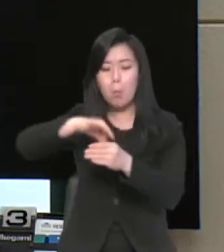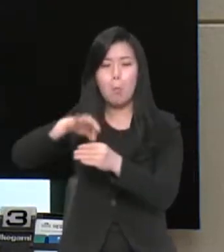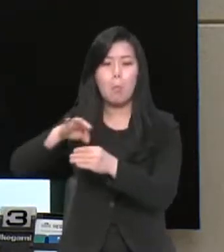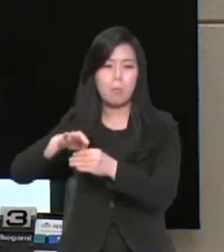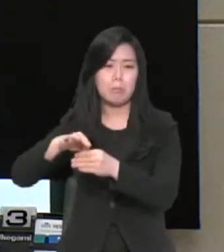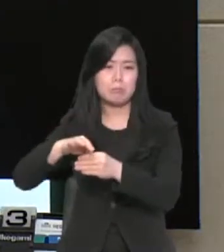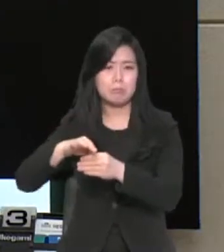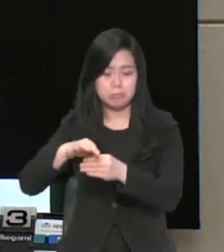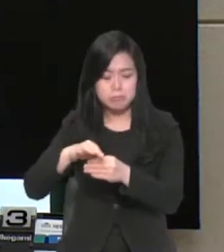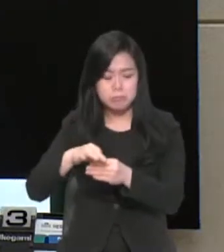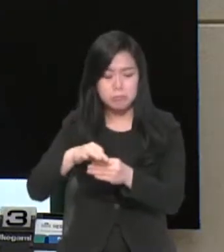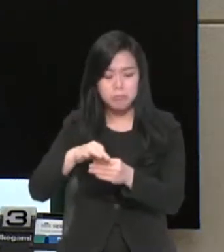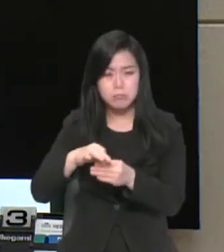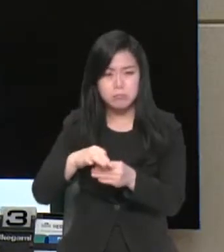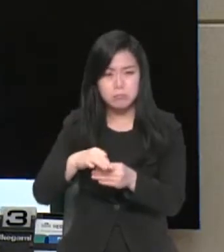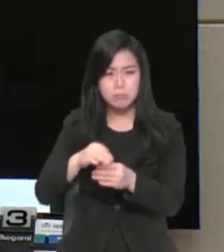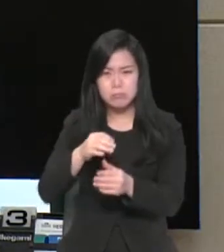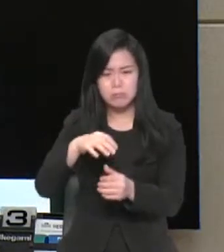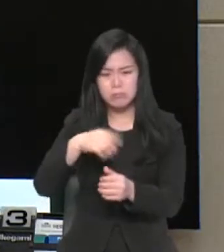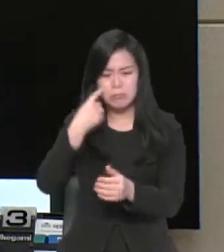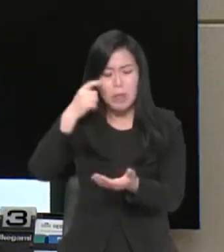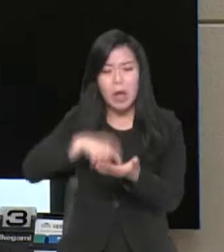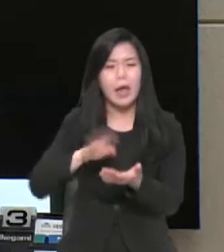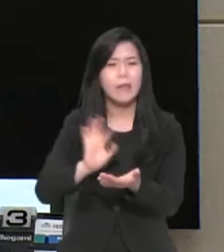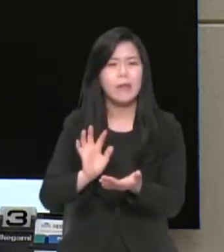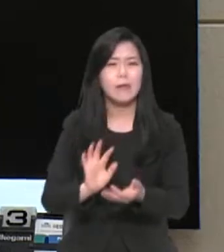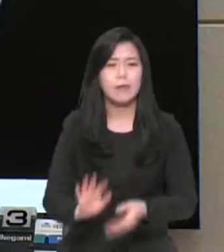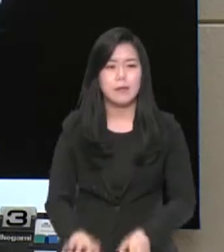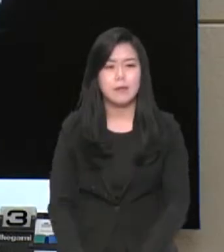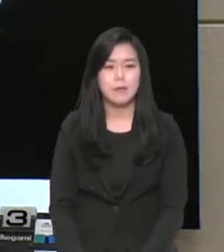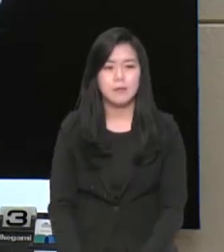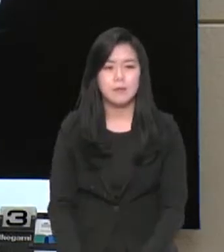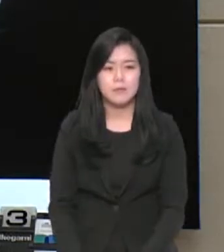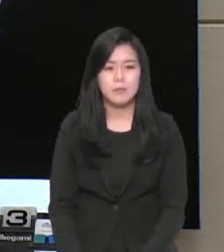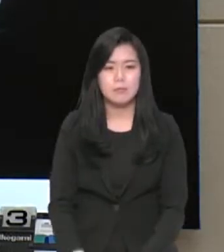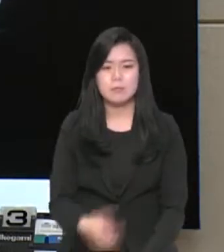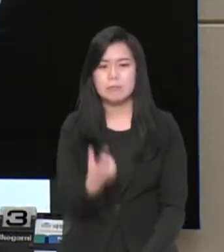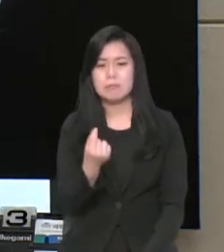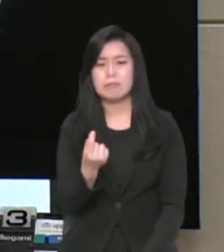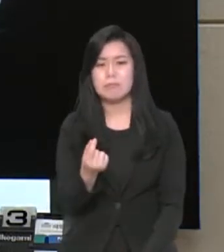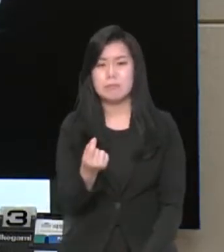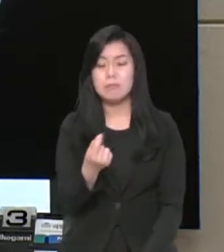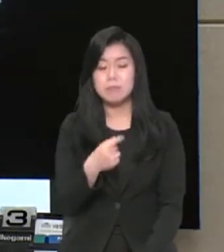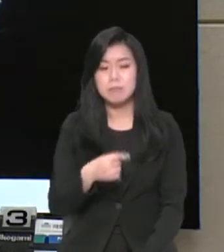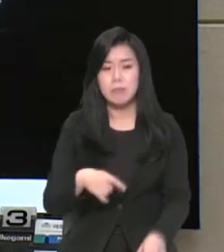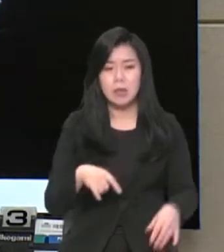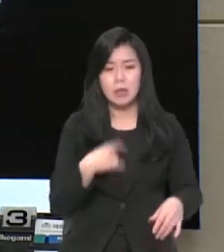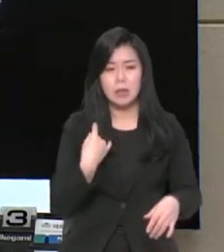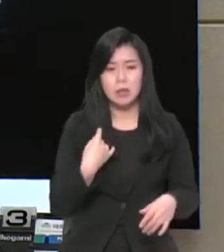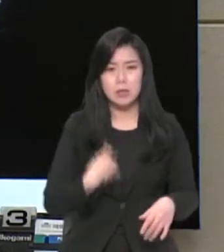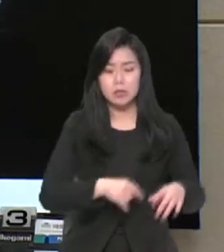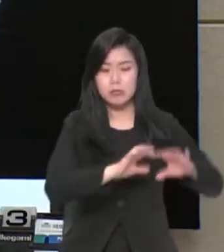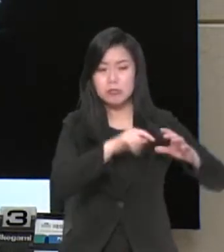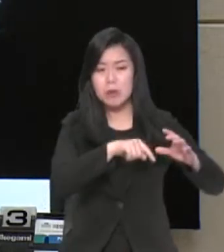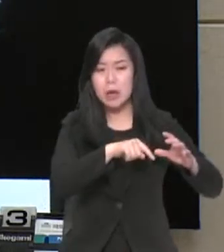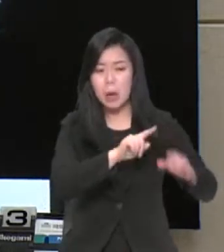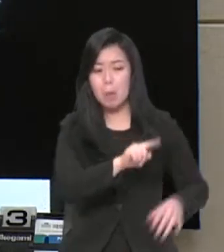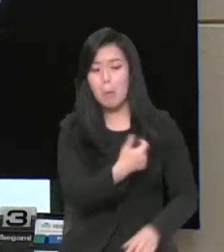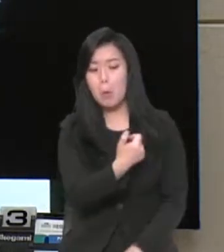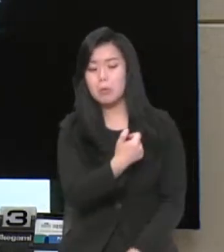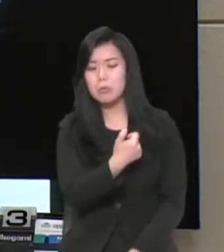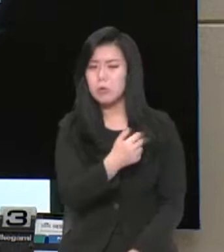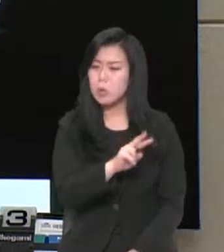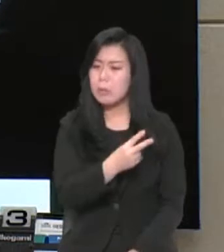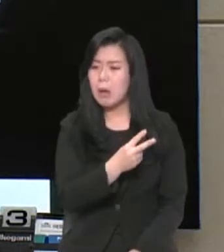뭐 상관이 아무 이유가 없으니까 잡히질 않으니까 그냥 다 그렇게 해버린 거야. 아, 씨, 나 너무 상해. 그래서